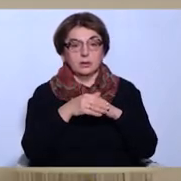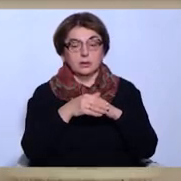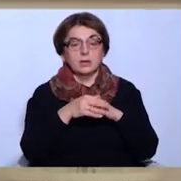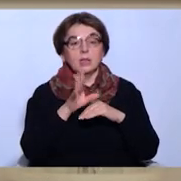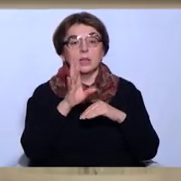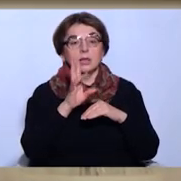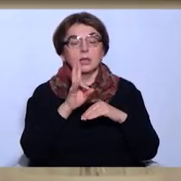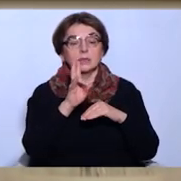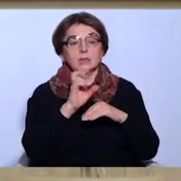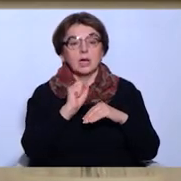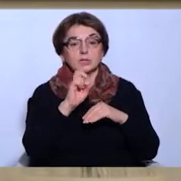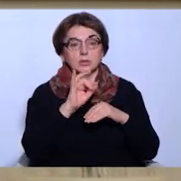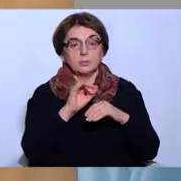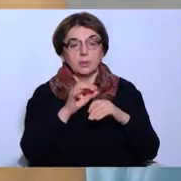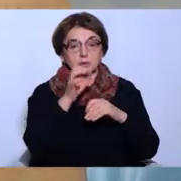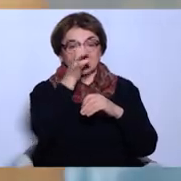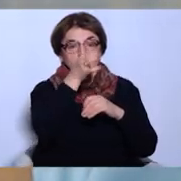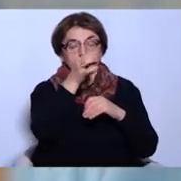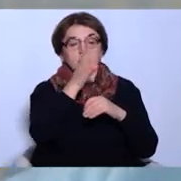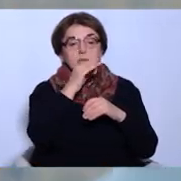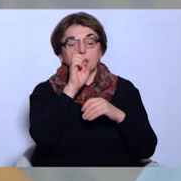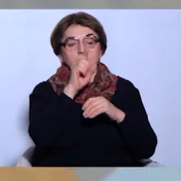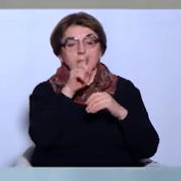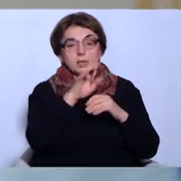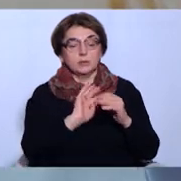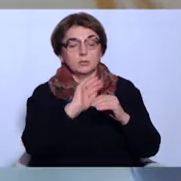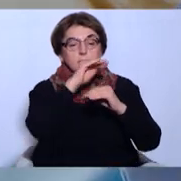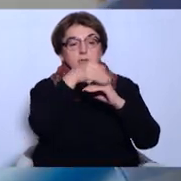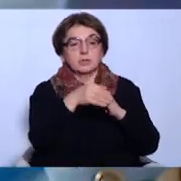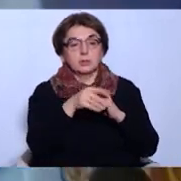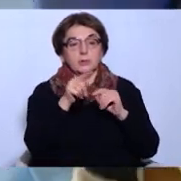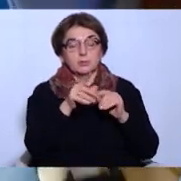ნახშირბადის ჰიბრიდულ ორბიტალებზე წყალბადის ატომებისა.